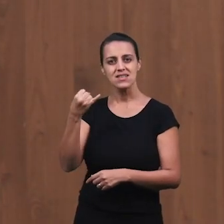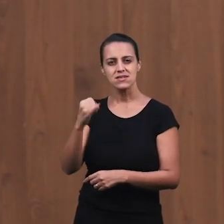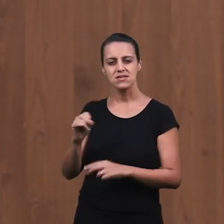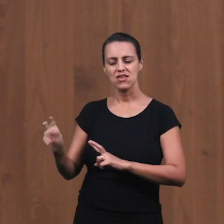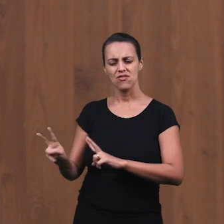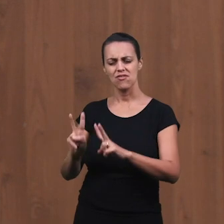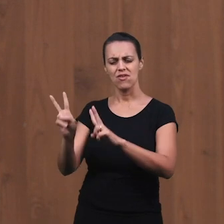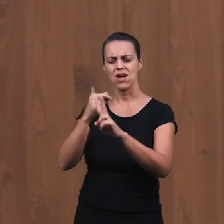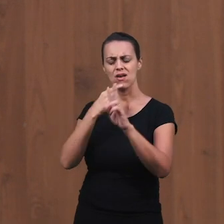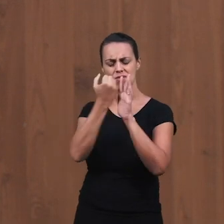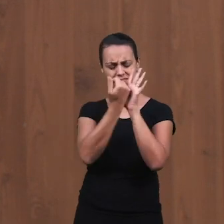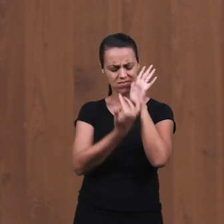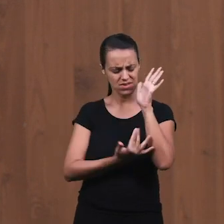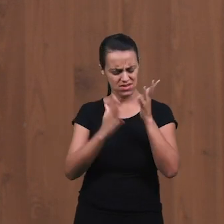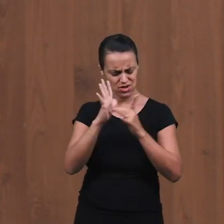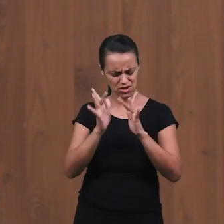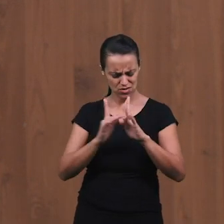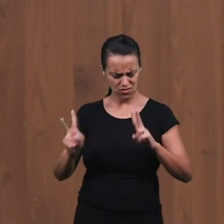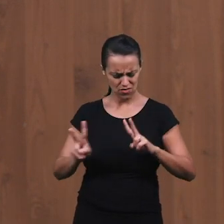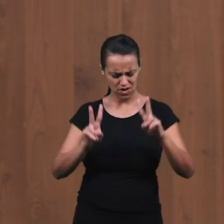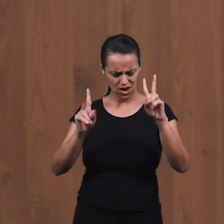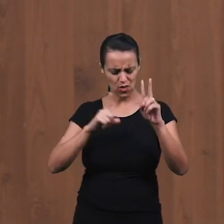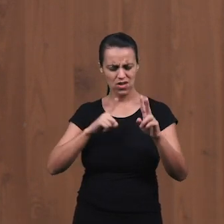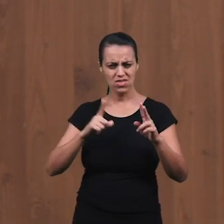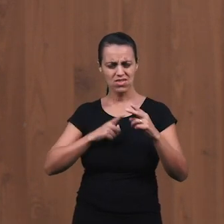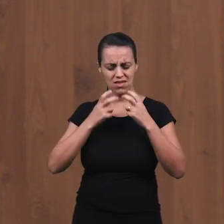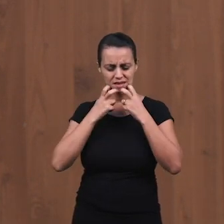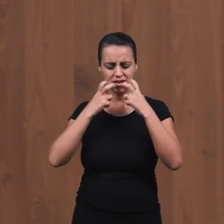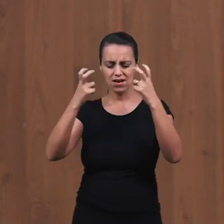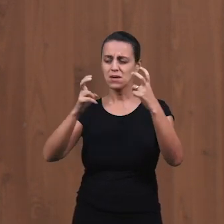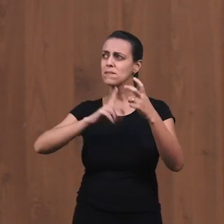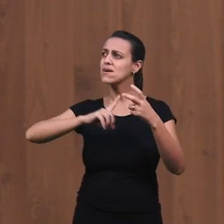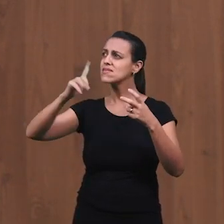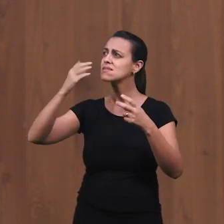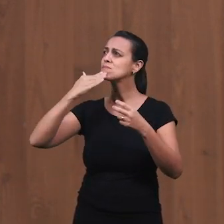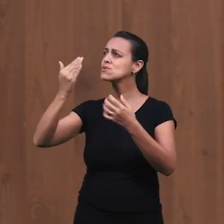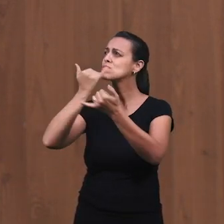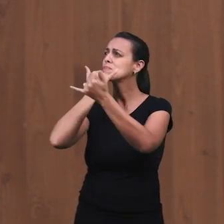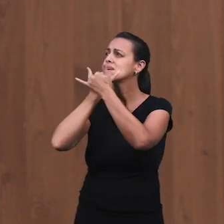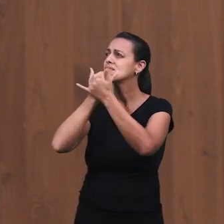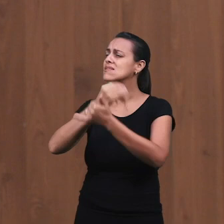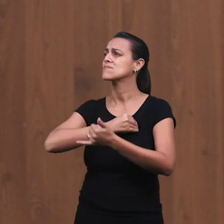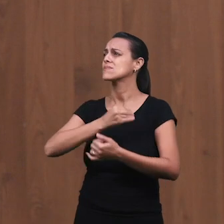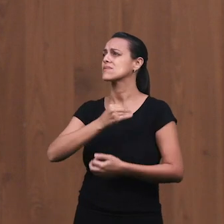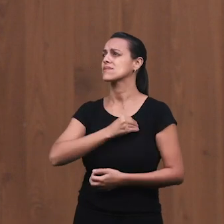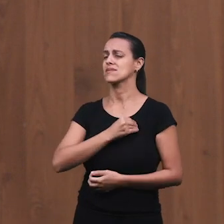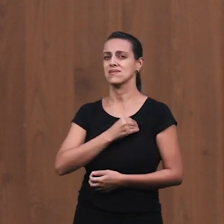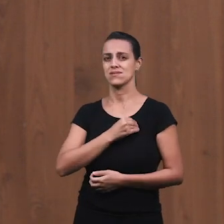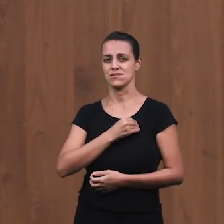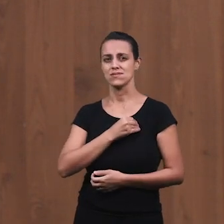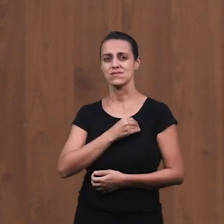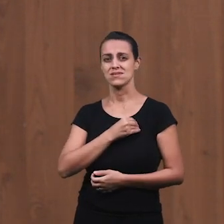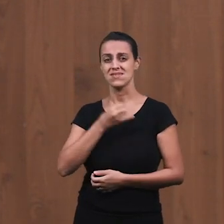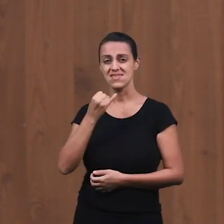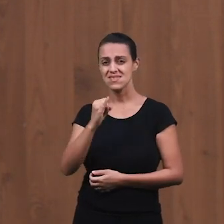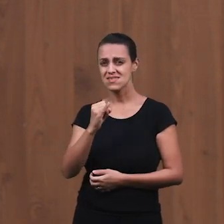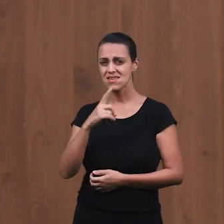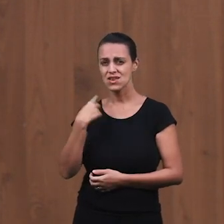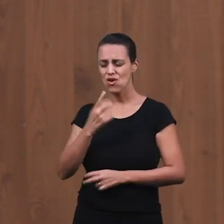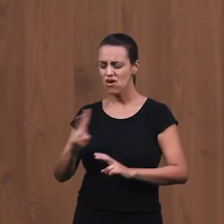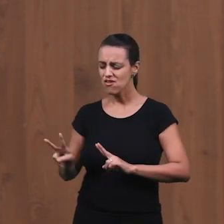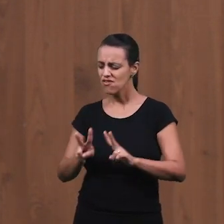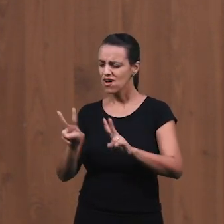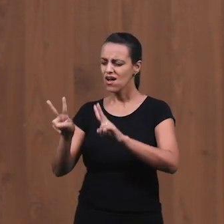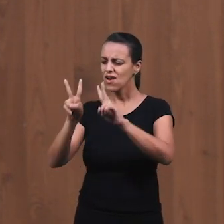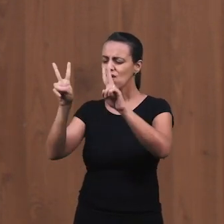la valeur au pouvoir du sang de Jésus dans nos vies, et nous prions à Dieu en demandant pardon pour nos péchés,